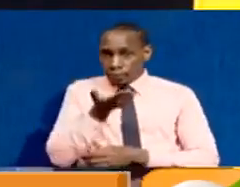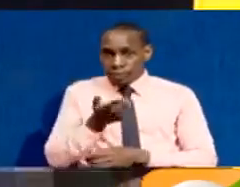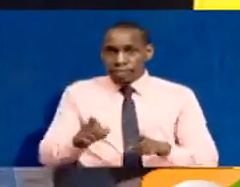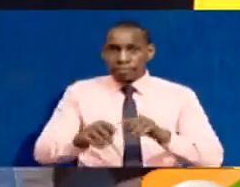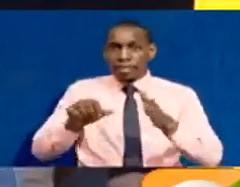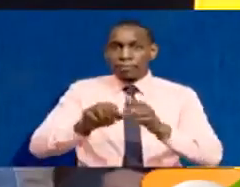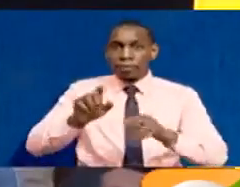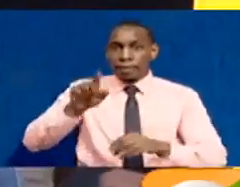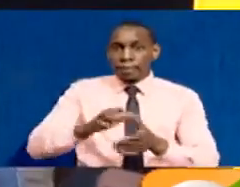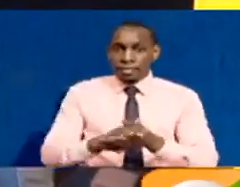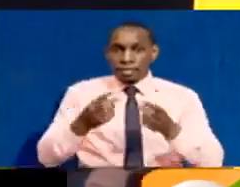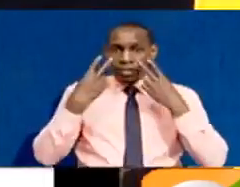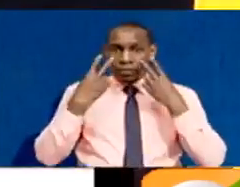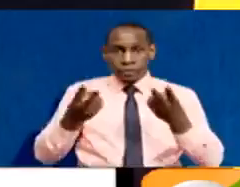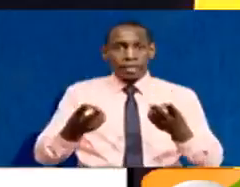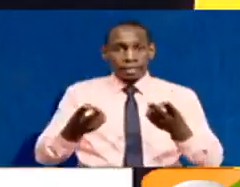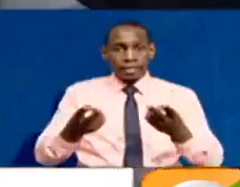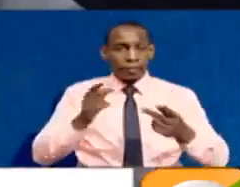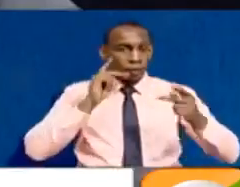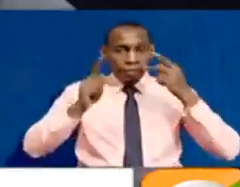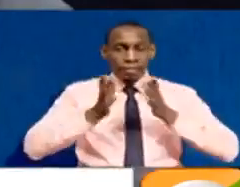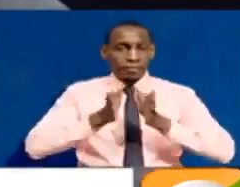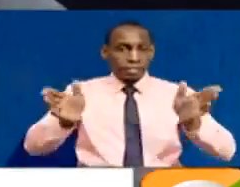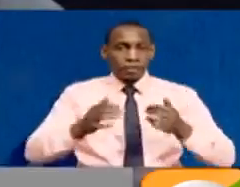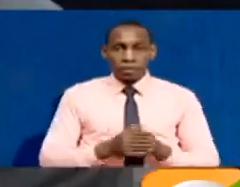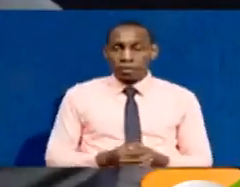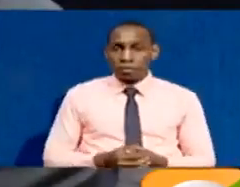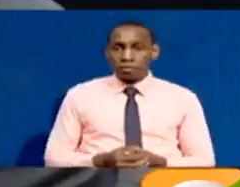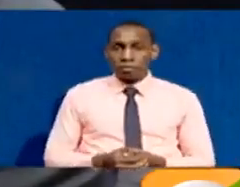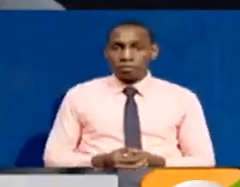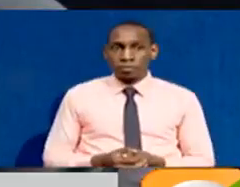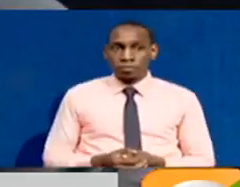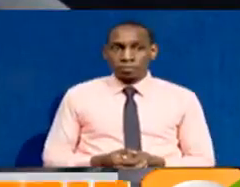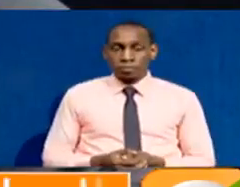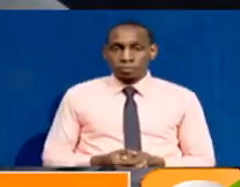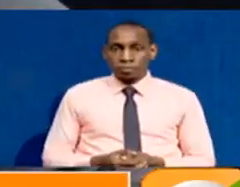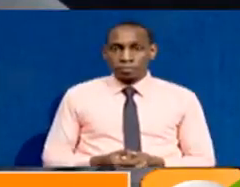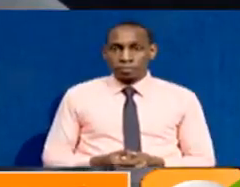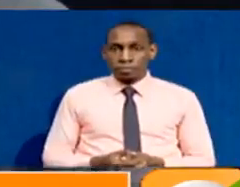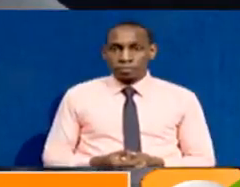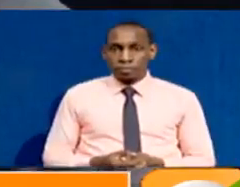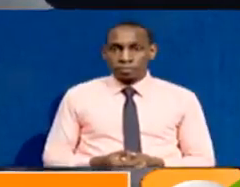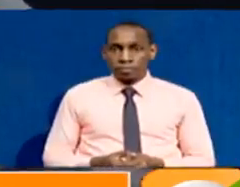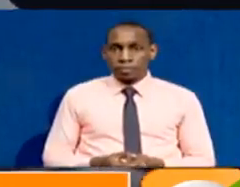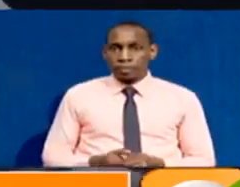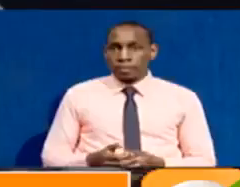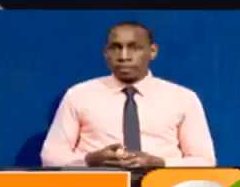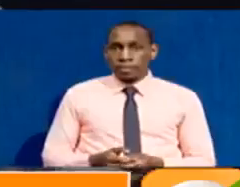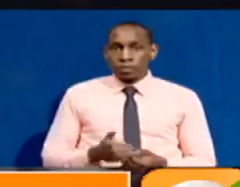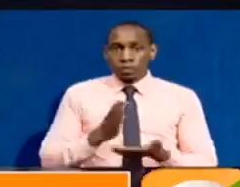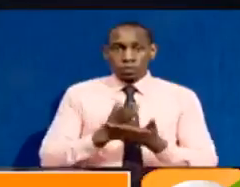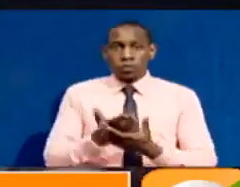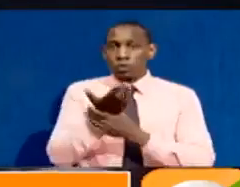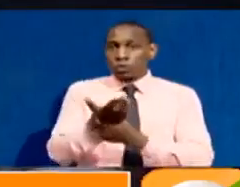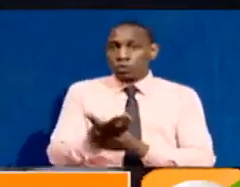we probably need to look at it in a much wider perspective. If you allow, we are asking with a lot of